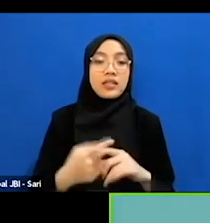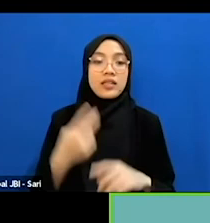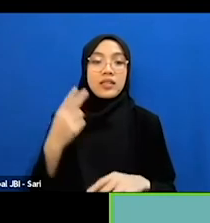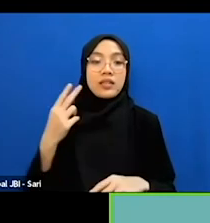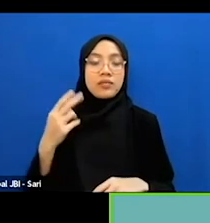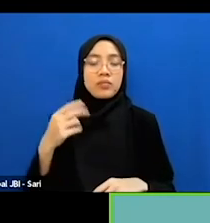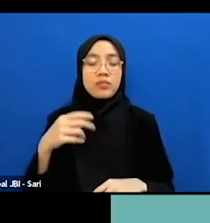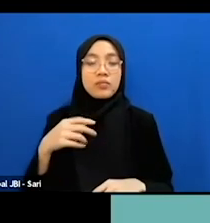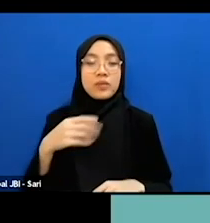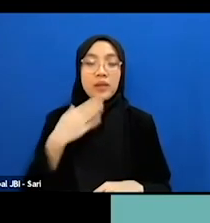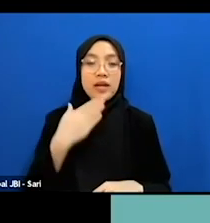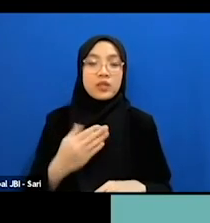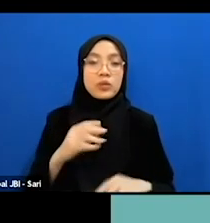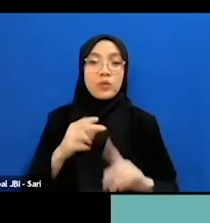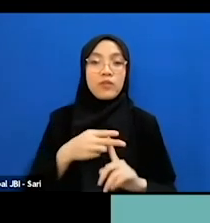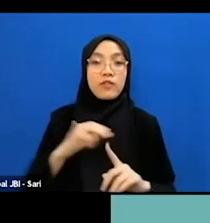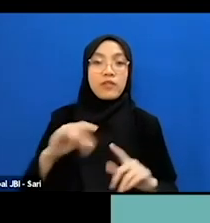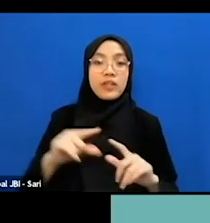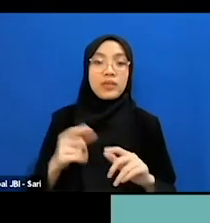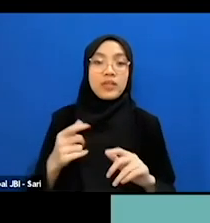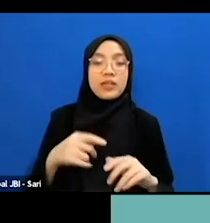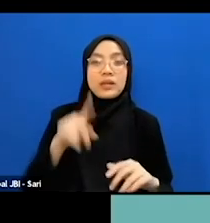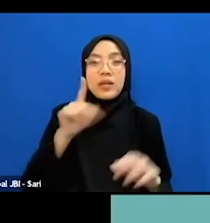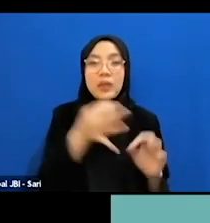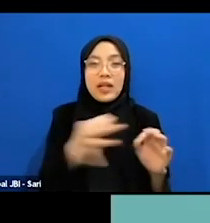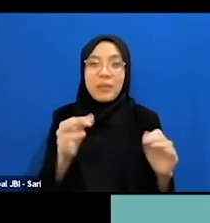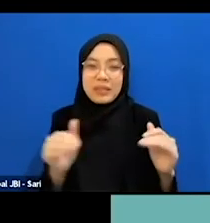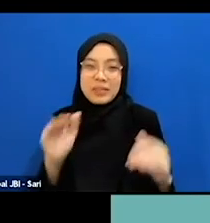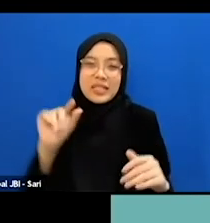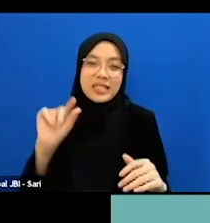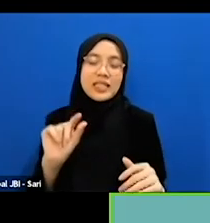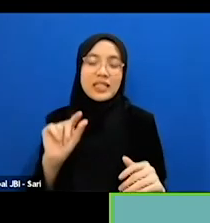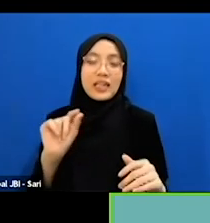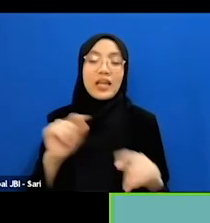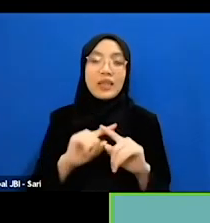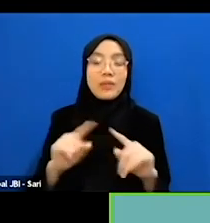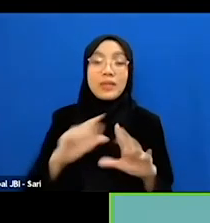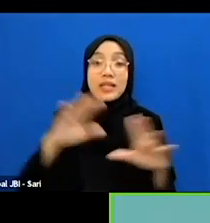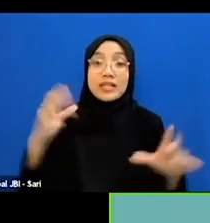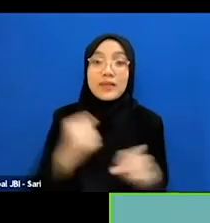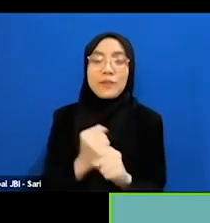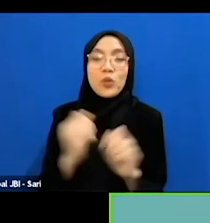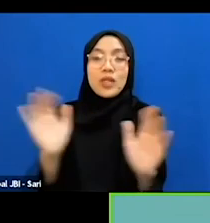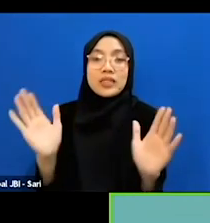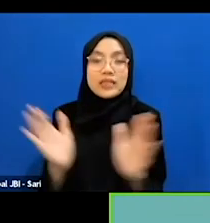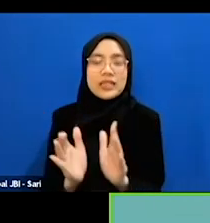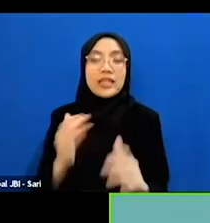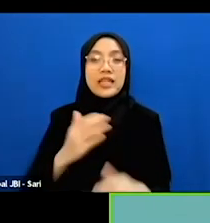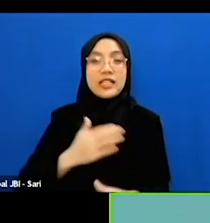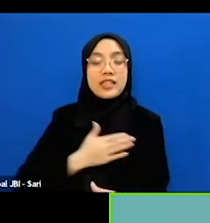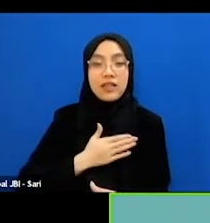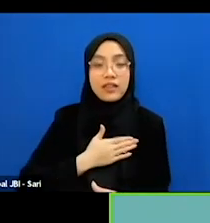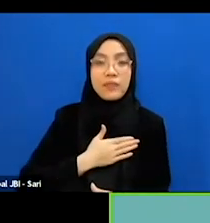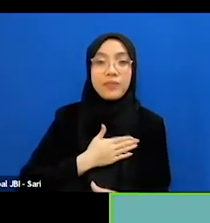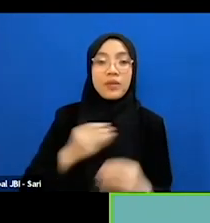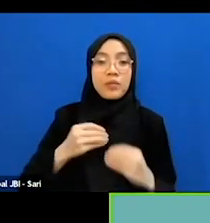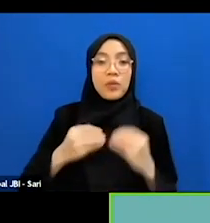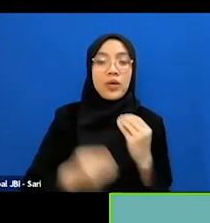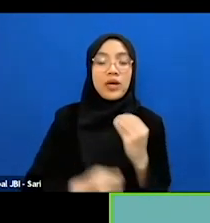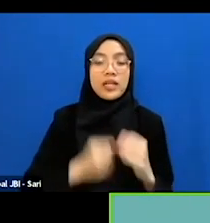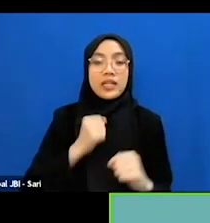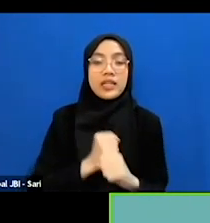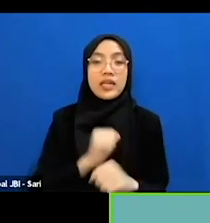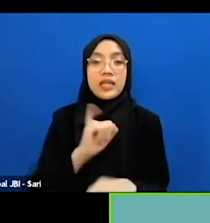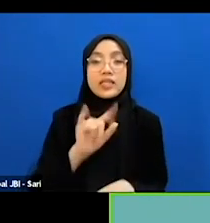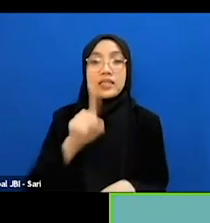Vira Mungkin sedikit lebih dari satu kalimat tepi ya kesimpulan singkat juga dari saya mewakili genset